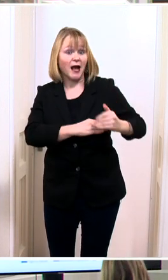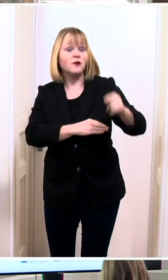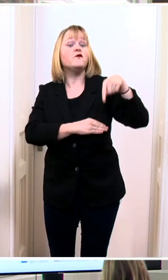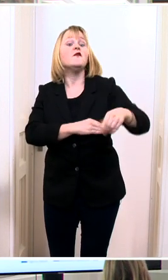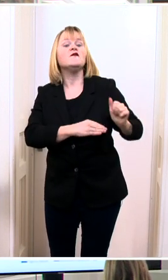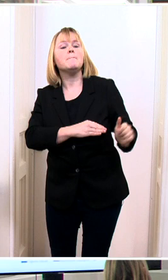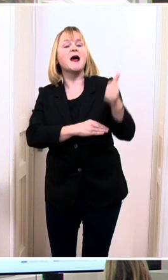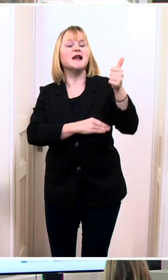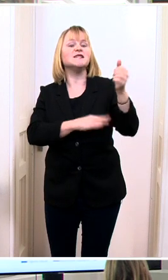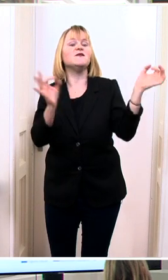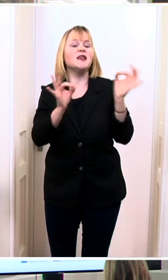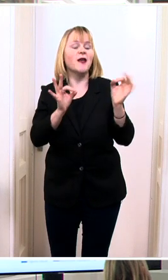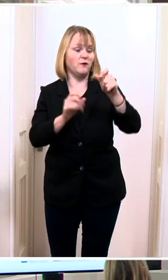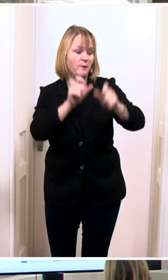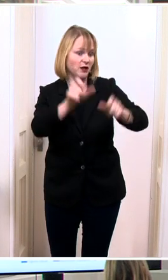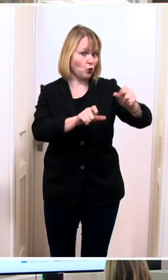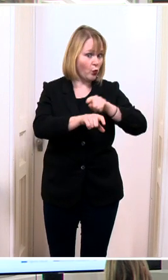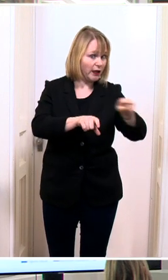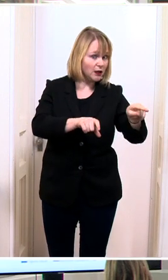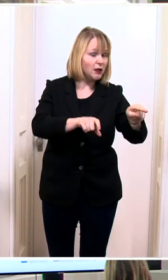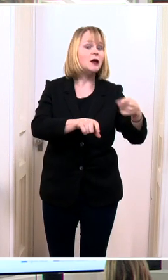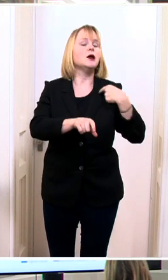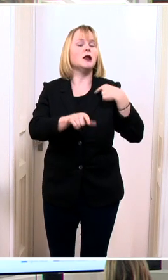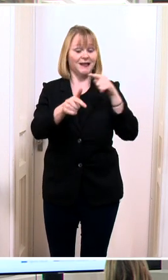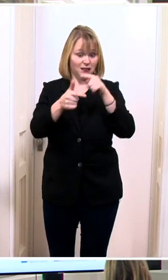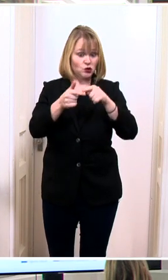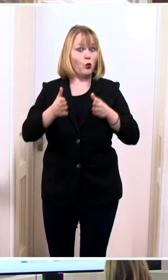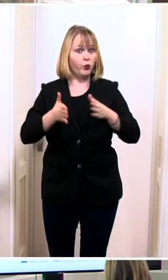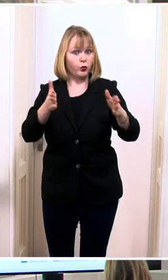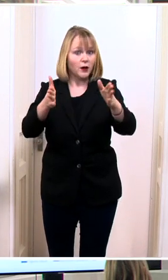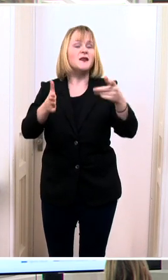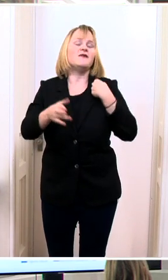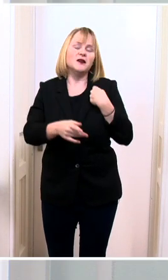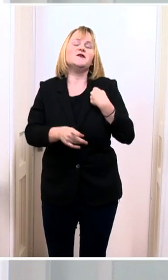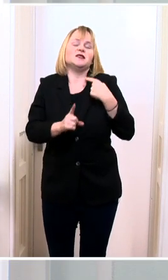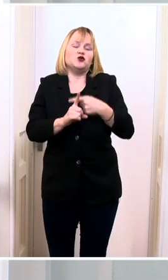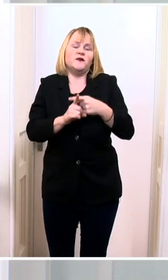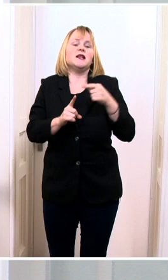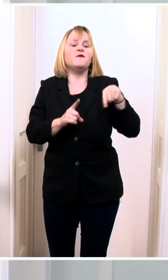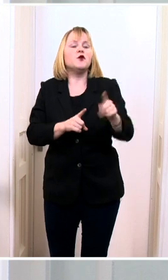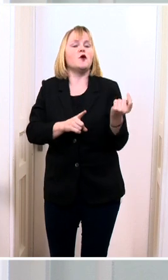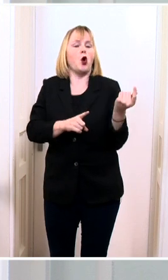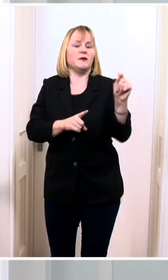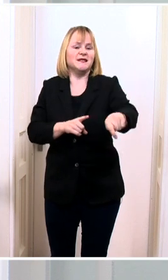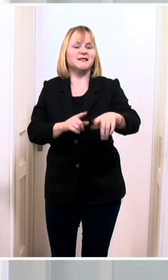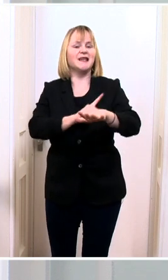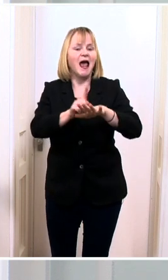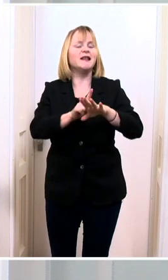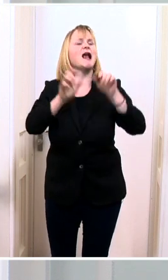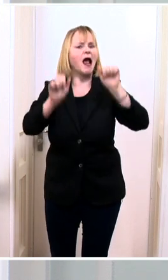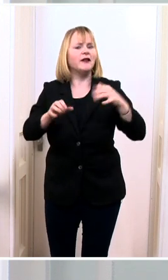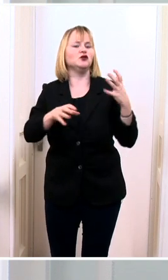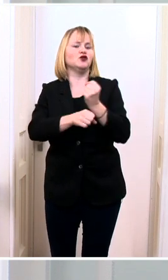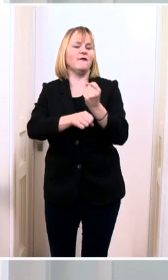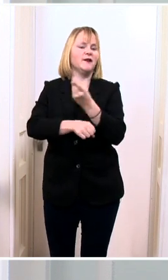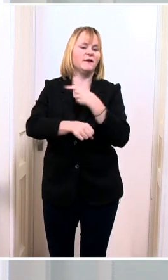können, geben mir Zuversicht, dass wir diese Krise in absehbarer Zeit bewältigen können. Nun gebe ich gerne